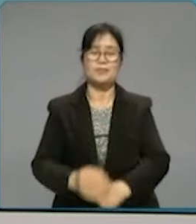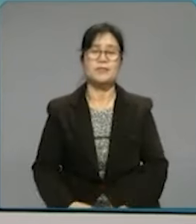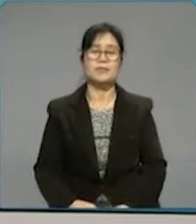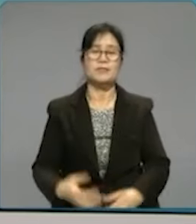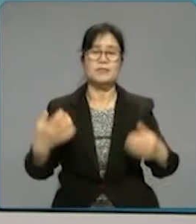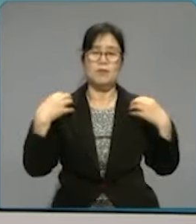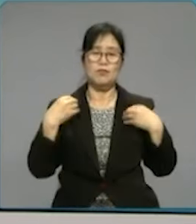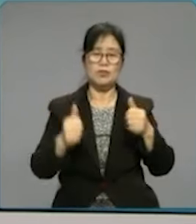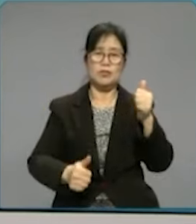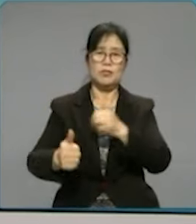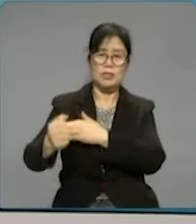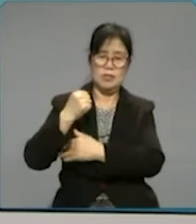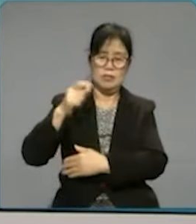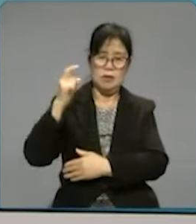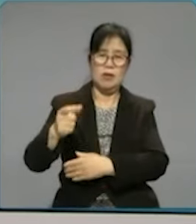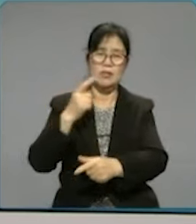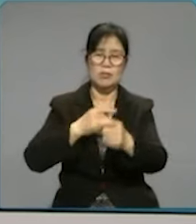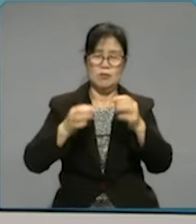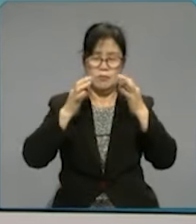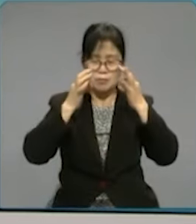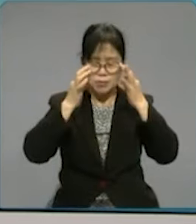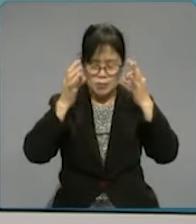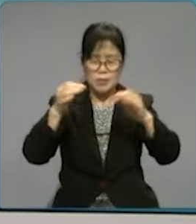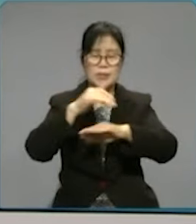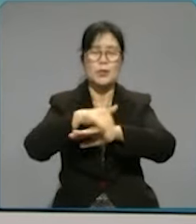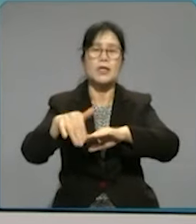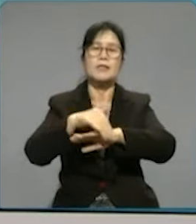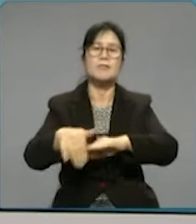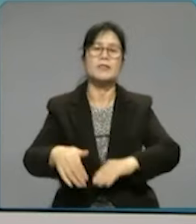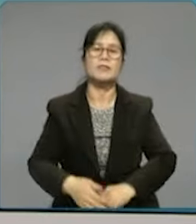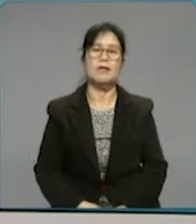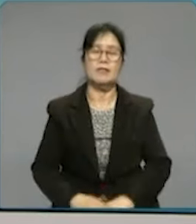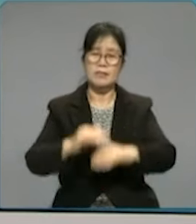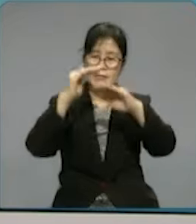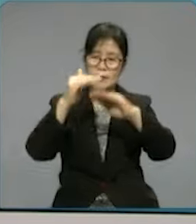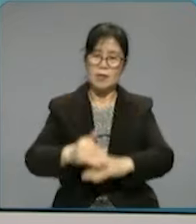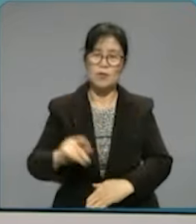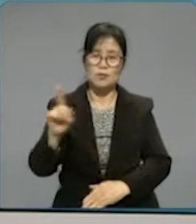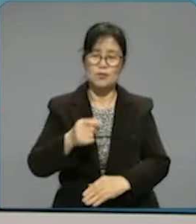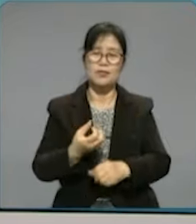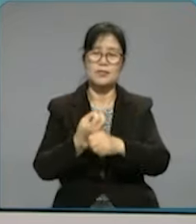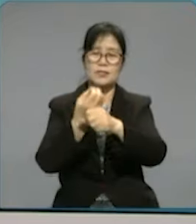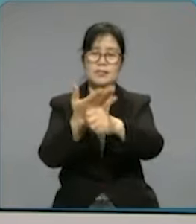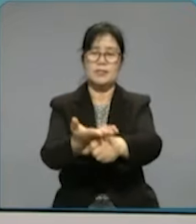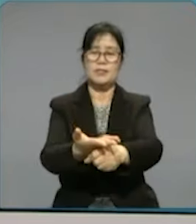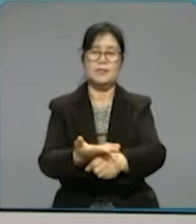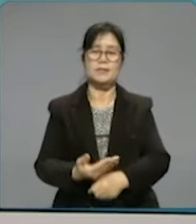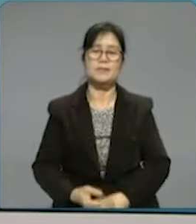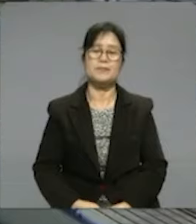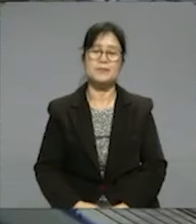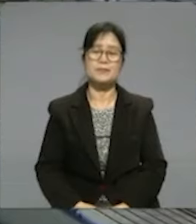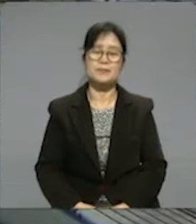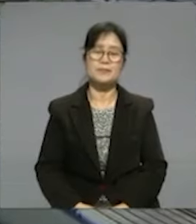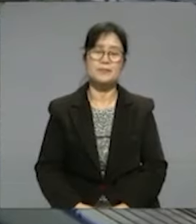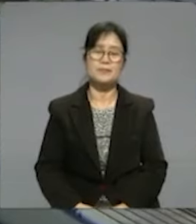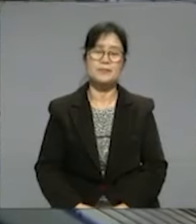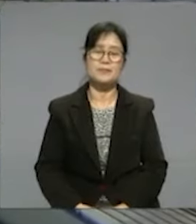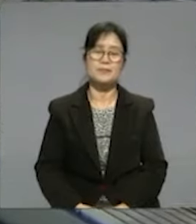정부는 경쟁력 강화에 더욱 박차를 가한다는 구상입니다. 어떤 내용인지 유성훈 기자가 보도합니다.